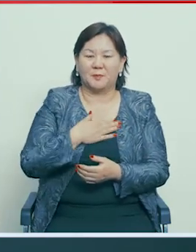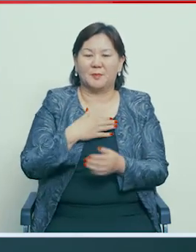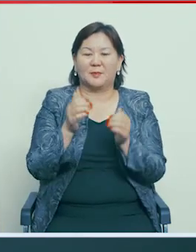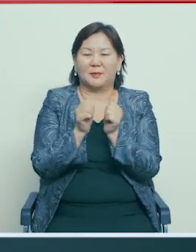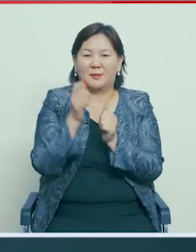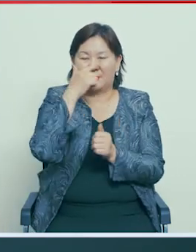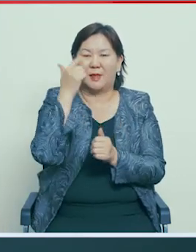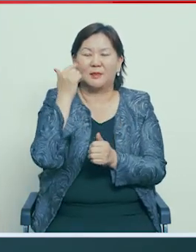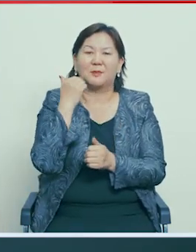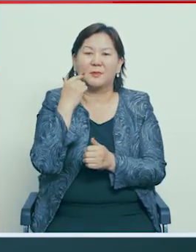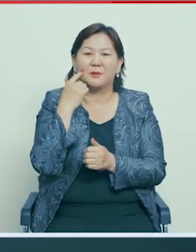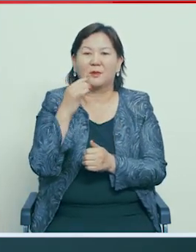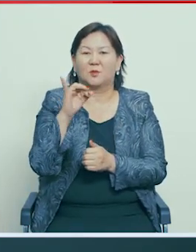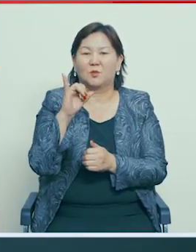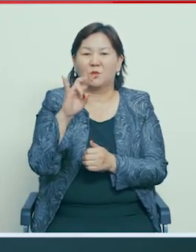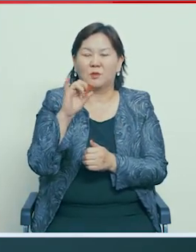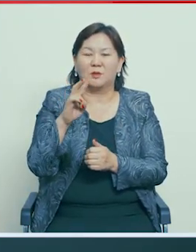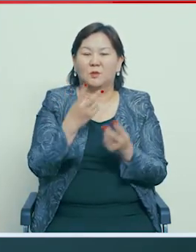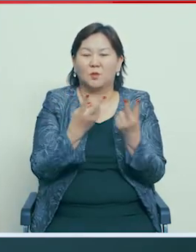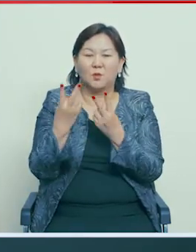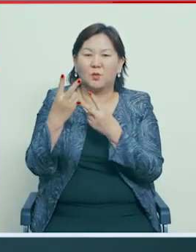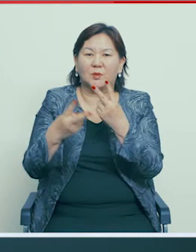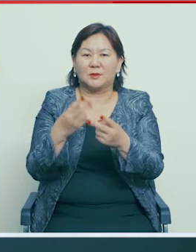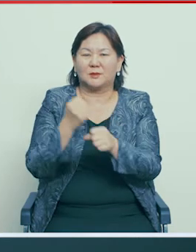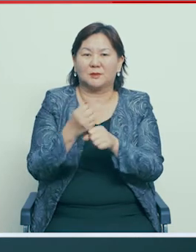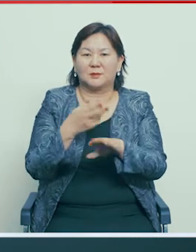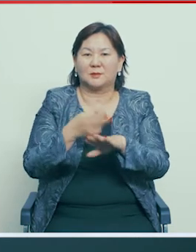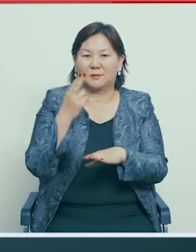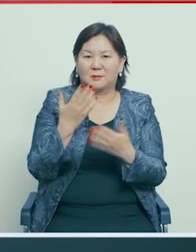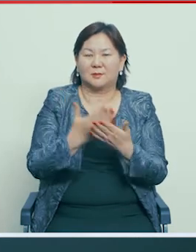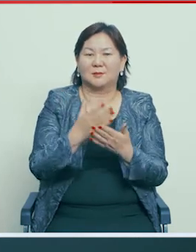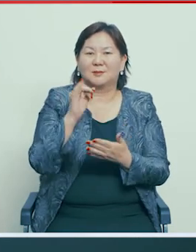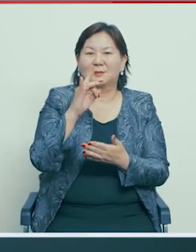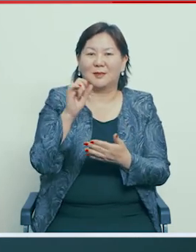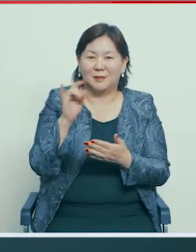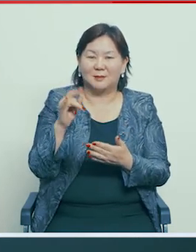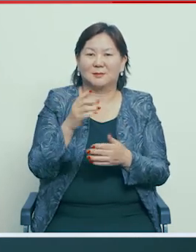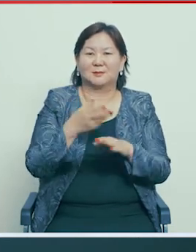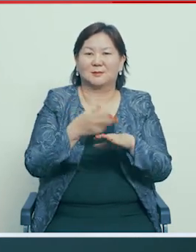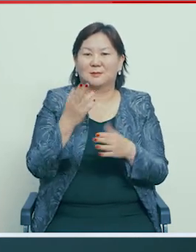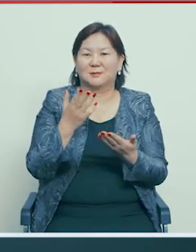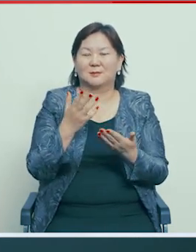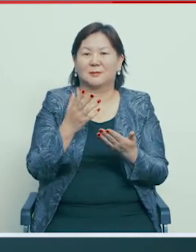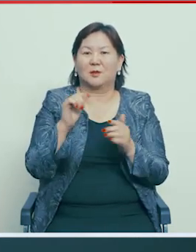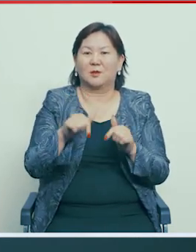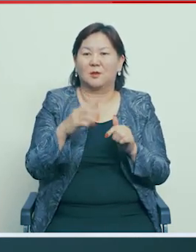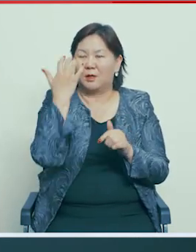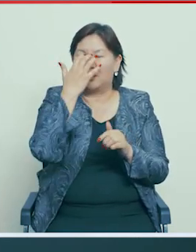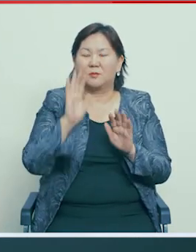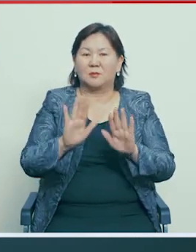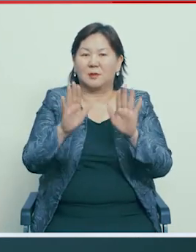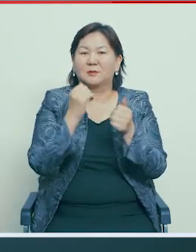таньдаг эмэгтэй байж New Media Group-ийн үйл ажиллагаа хариуцсан захирлаар сарын дараа захирал болоод төвшөө явцаа одоо хүртэл